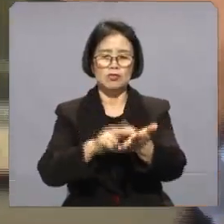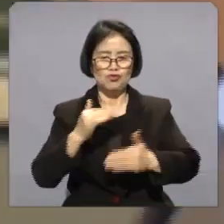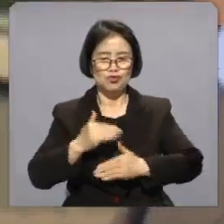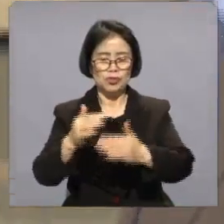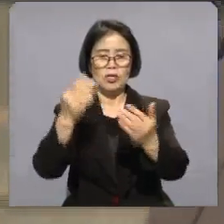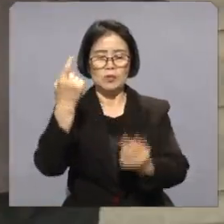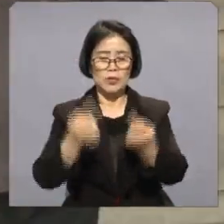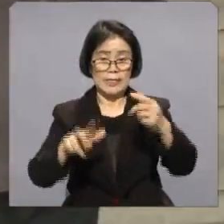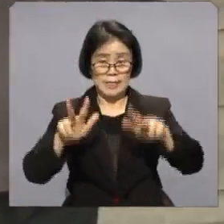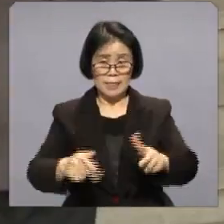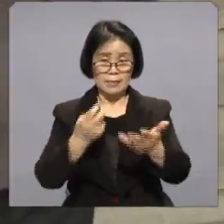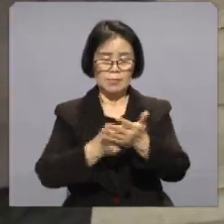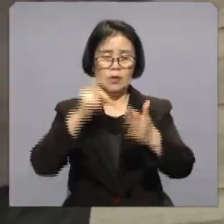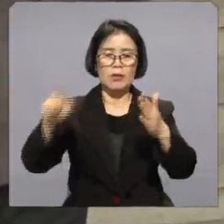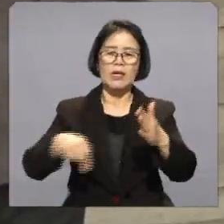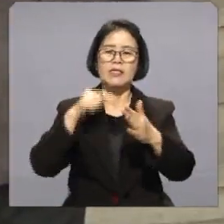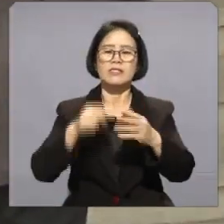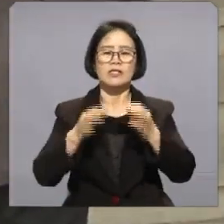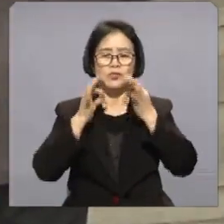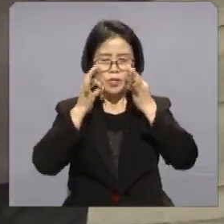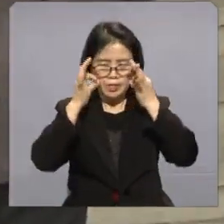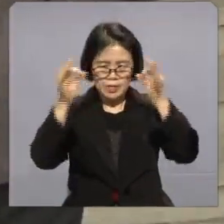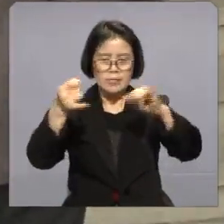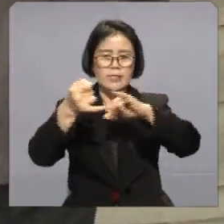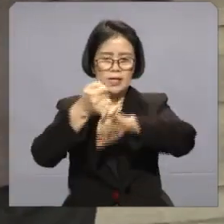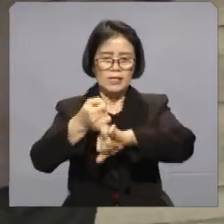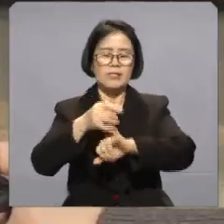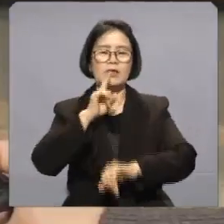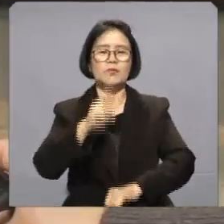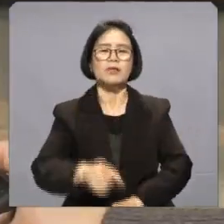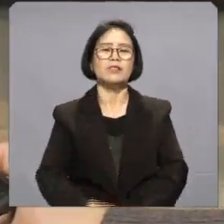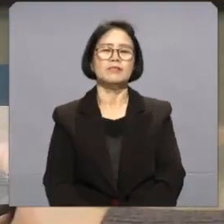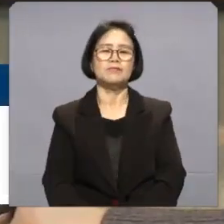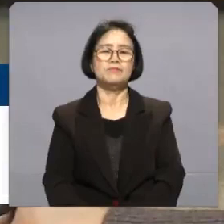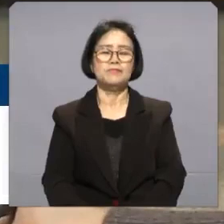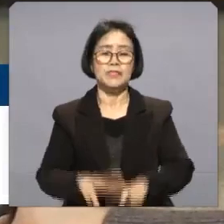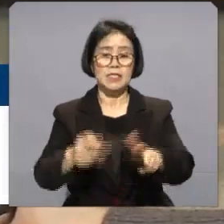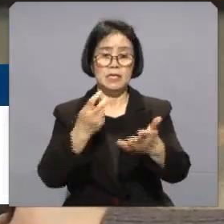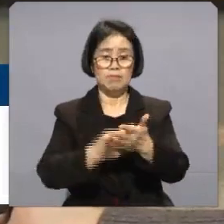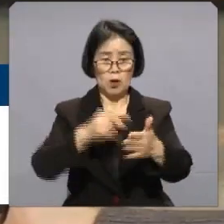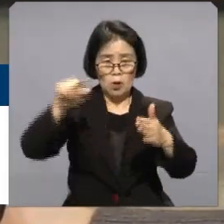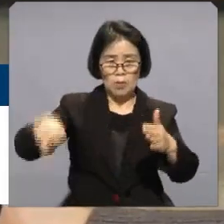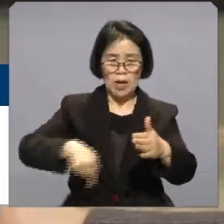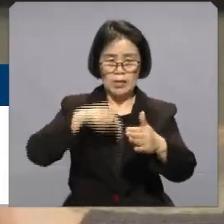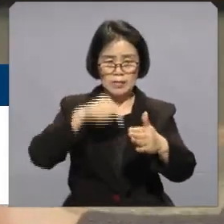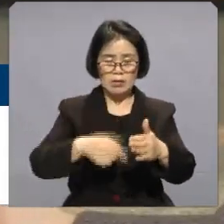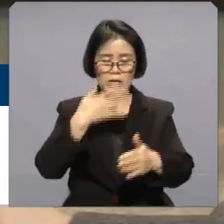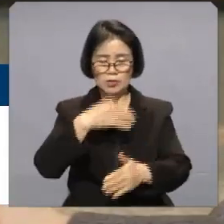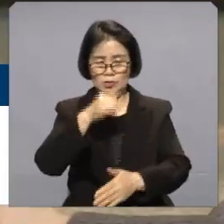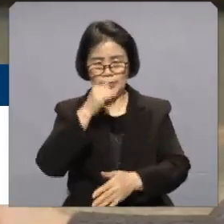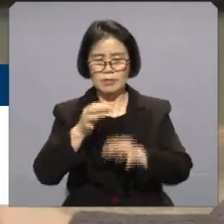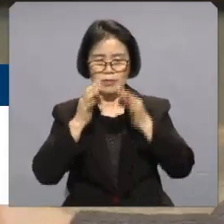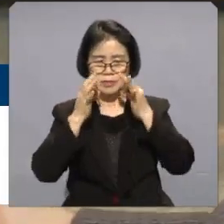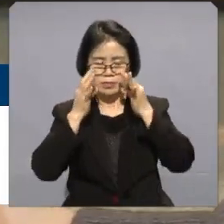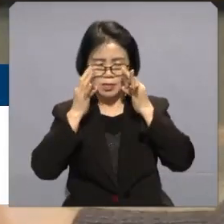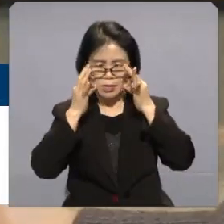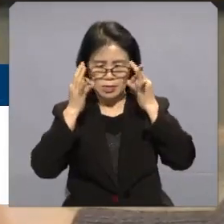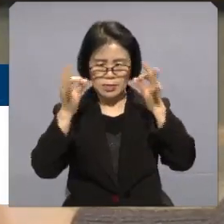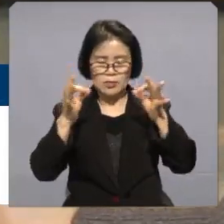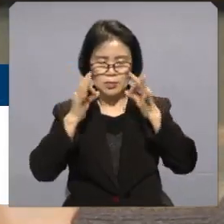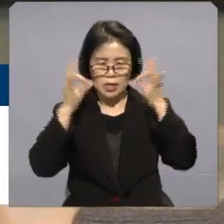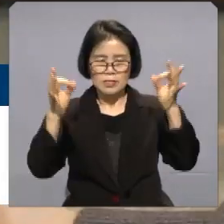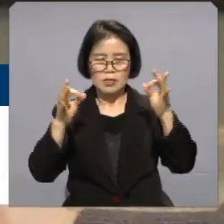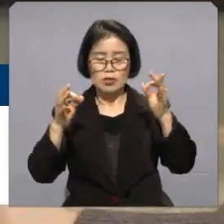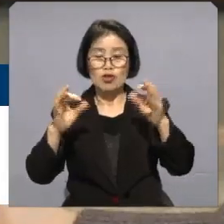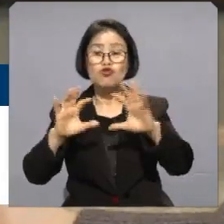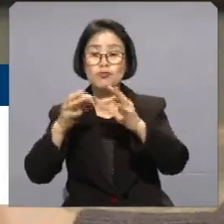추진하기보다는 현행법 안에서 최선을 다하겠다고 밝혔습니다. 현재 법 테두리 안에서 할 수 있는 방식으로